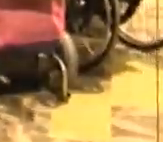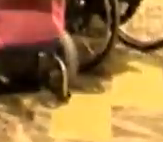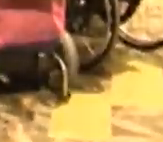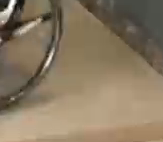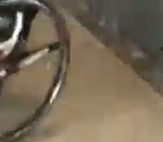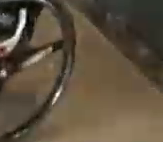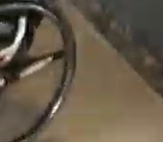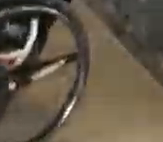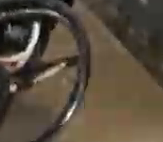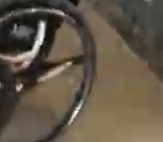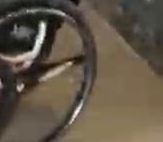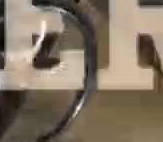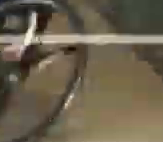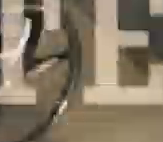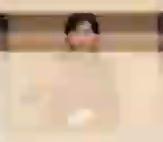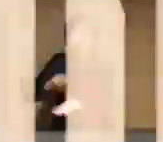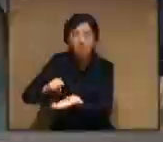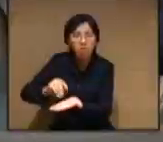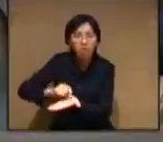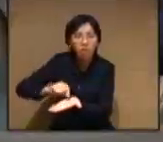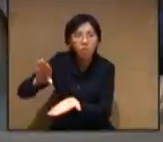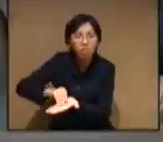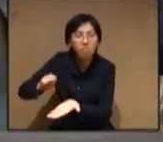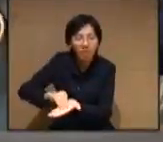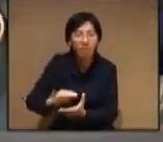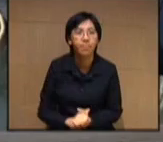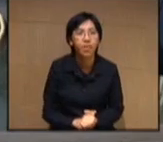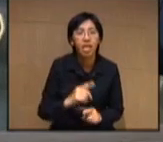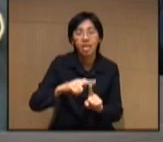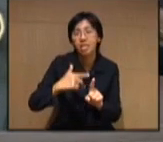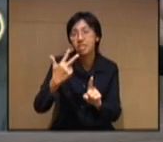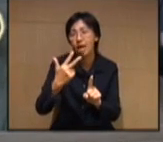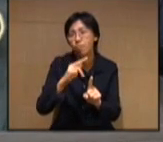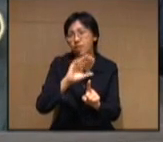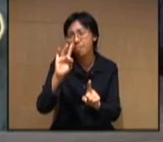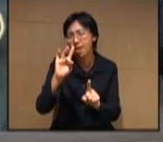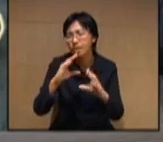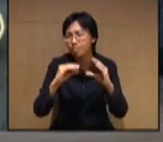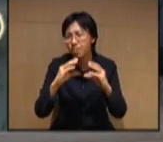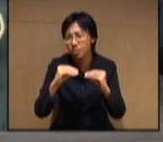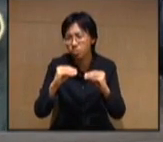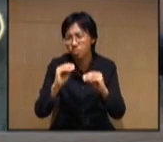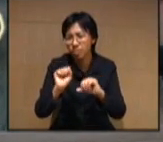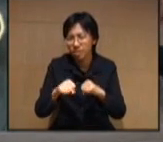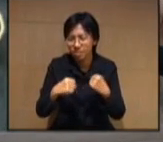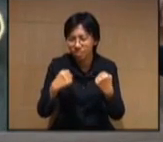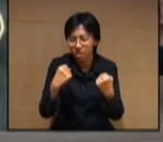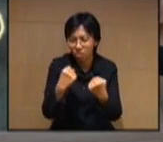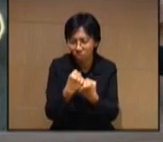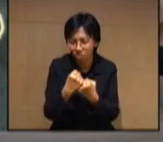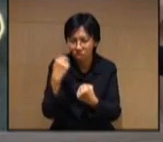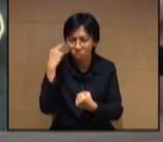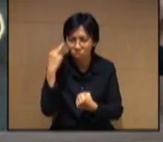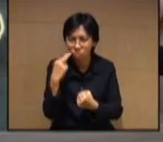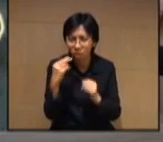งราชาคมอาเซียนครับจากวนที่ 8 มีนาคมมีการประชุมสมาควนผู้หนัว